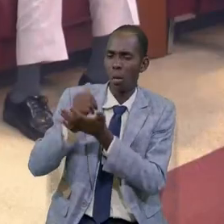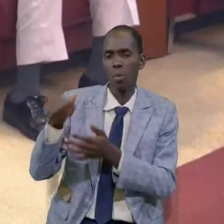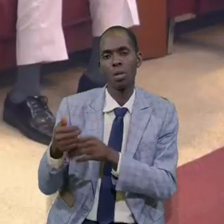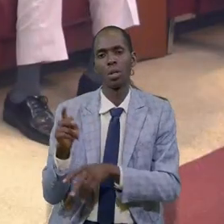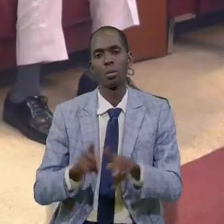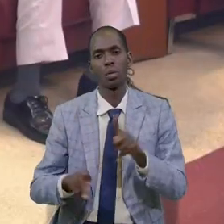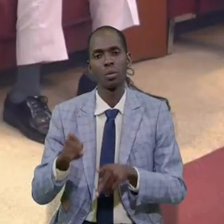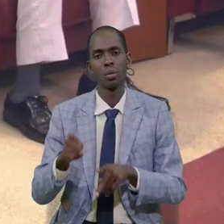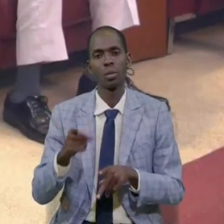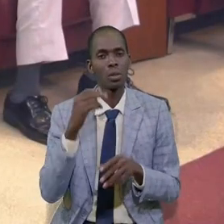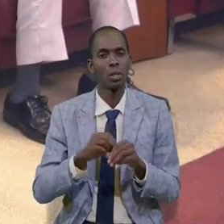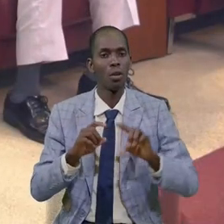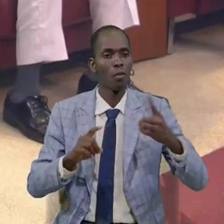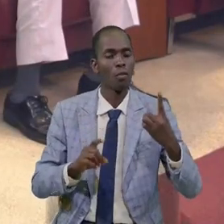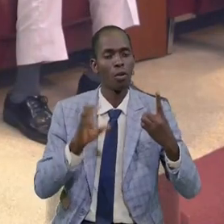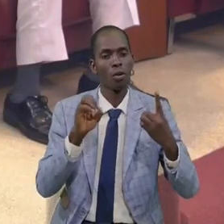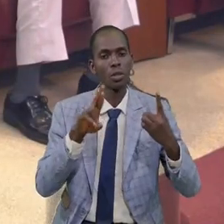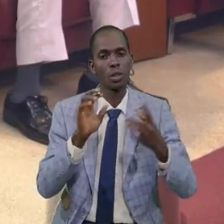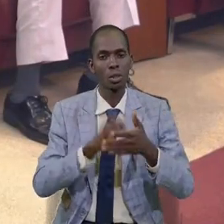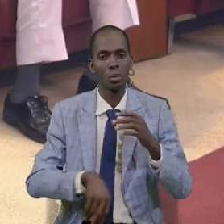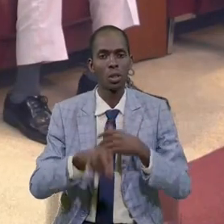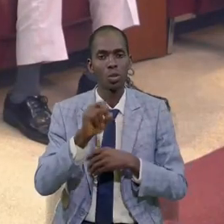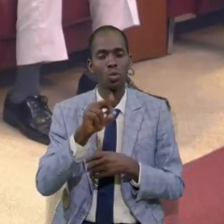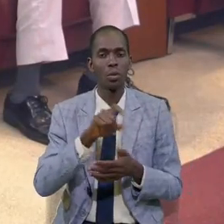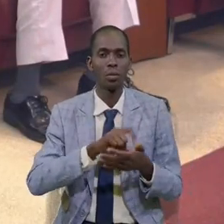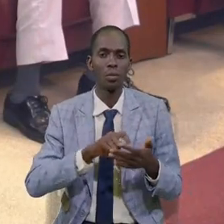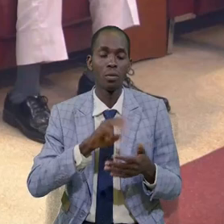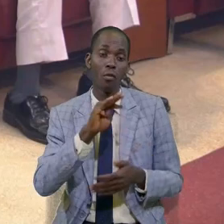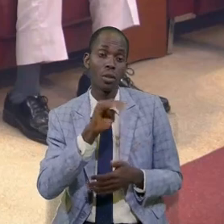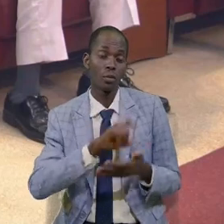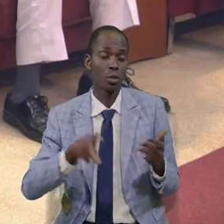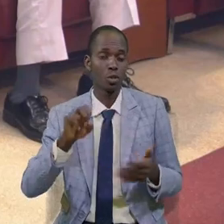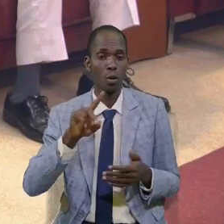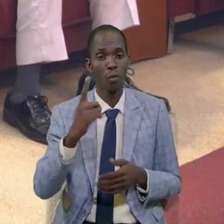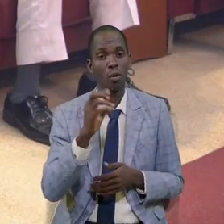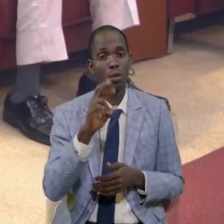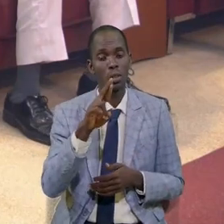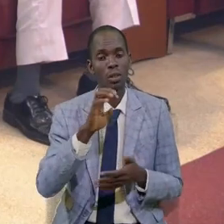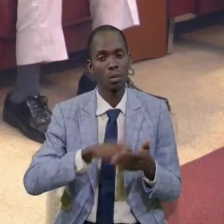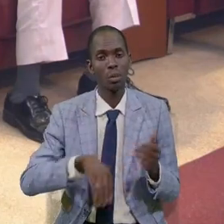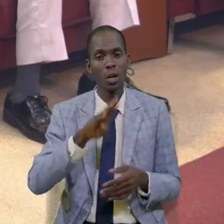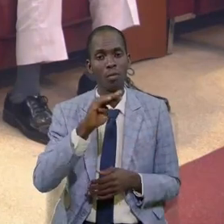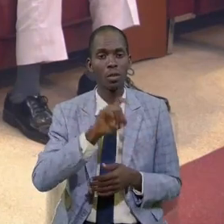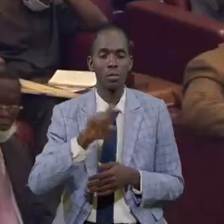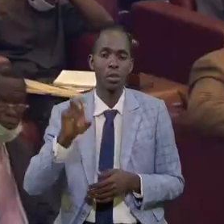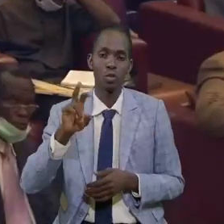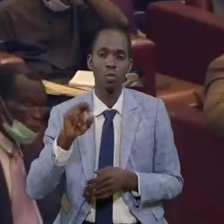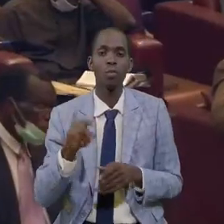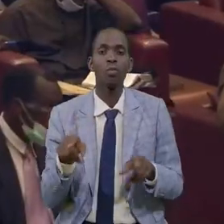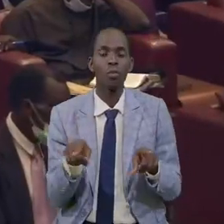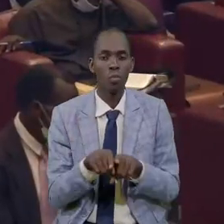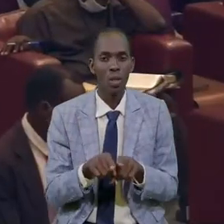1 Corinthiens 14, Verset 12.